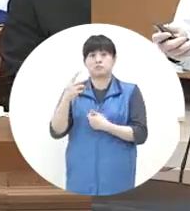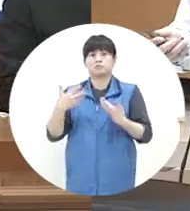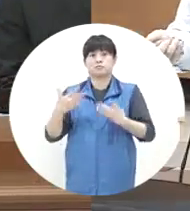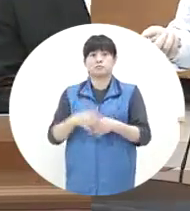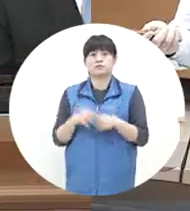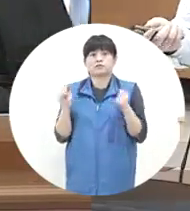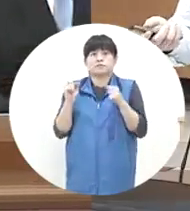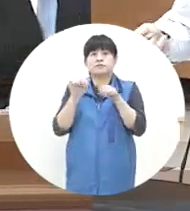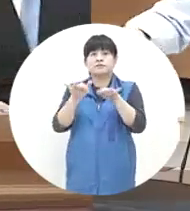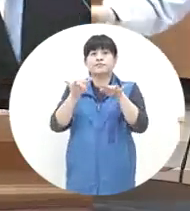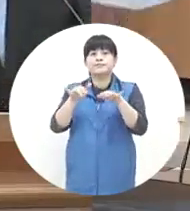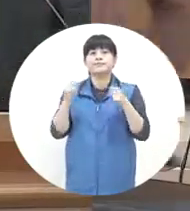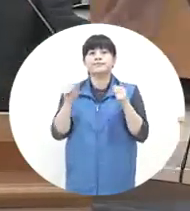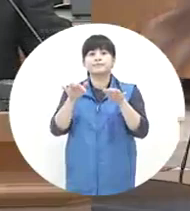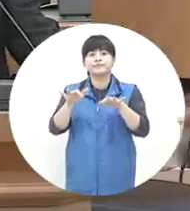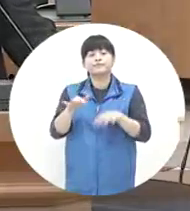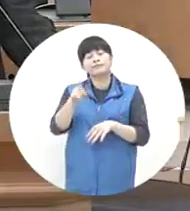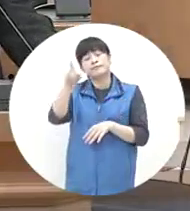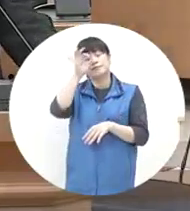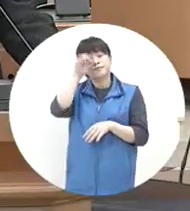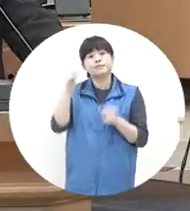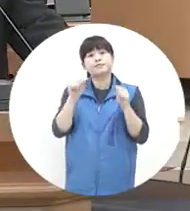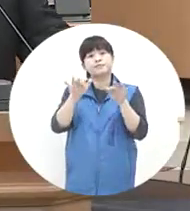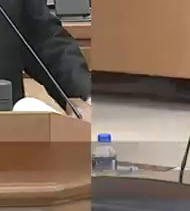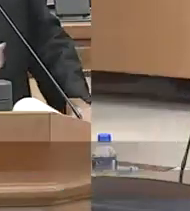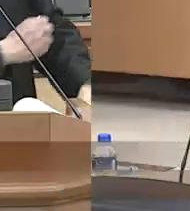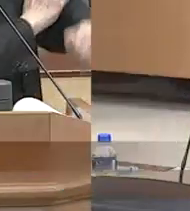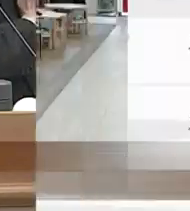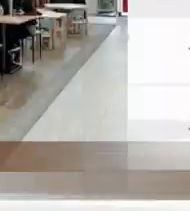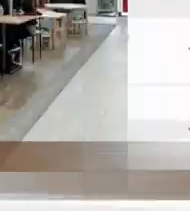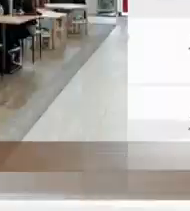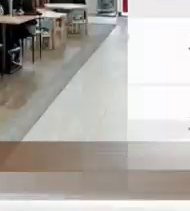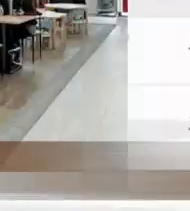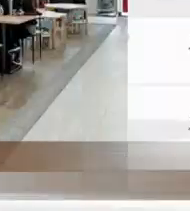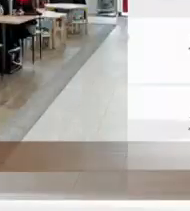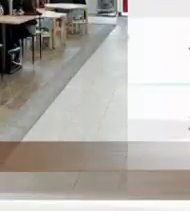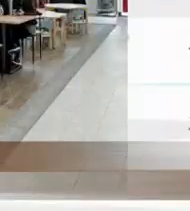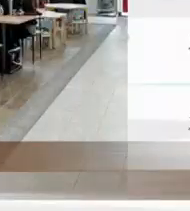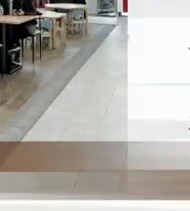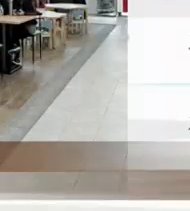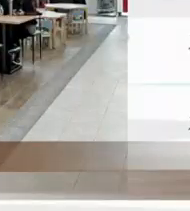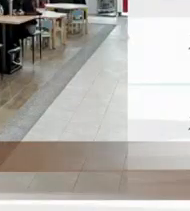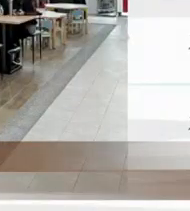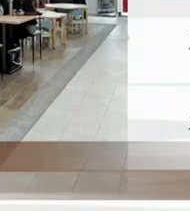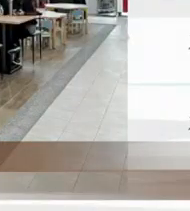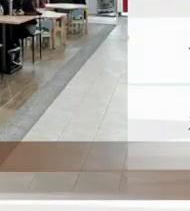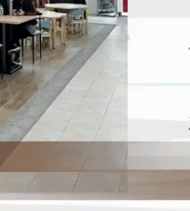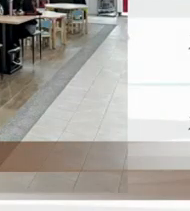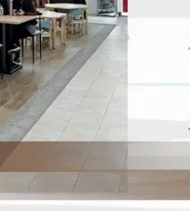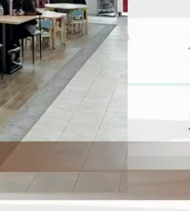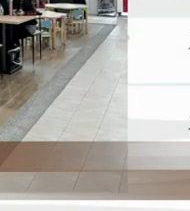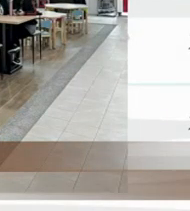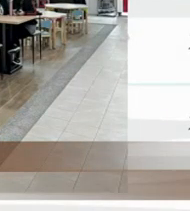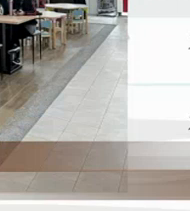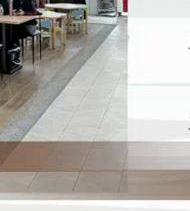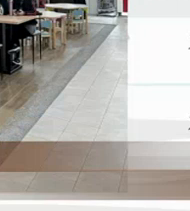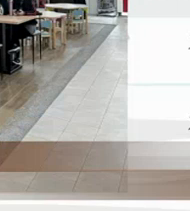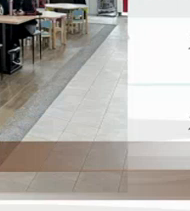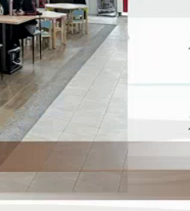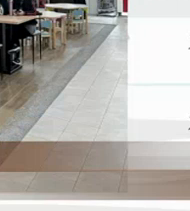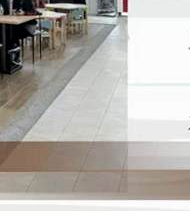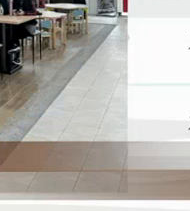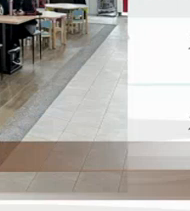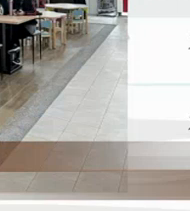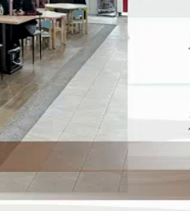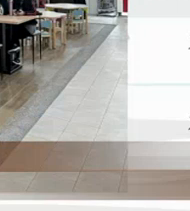冷气的问题齁、哦。你看这个冷气啊，这个是从楼下市长来过好几次也知道嘛，这楼下上来、嗯、这个地方长这个样子。